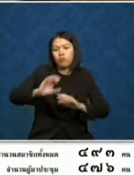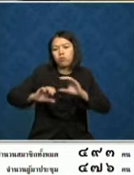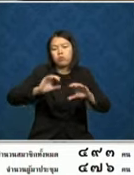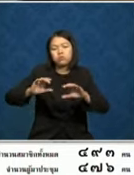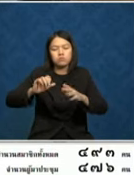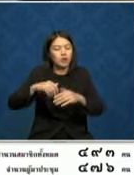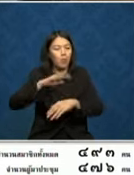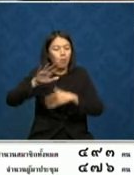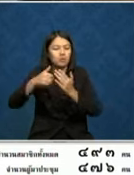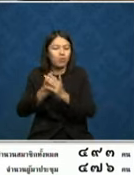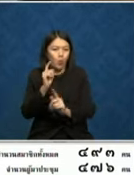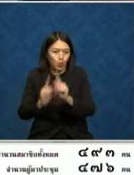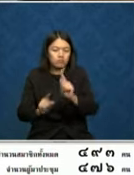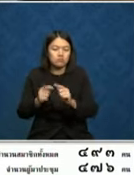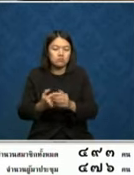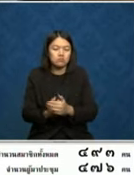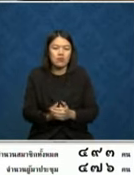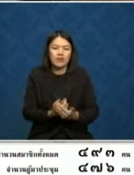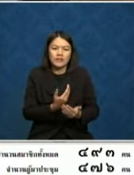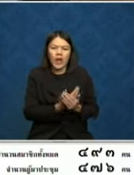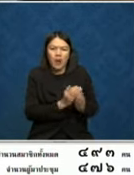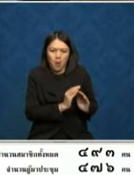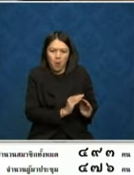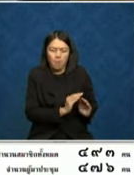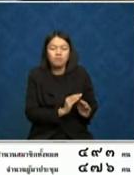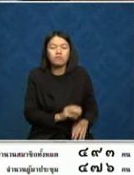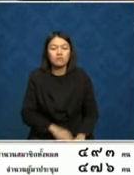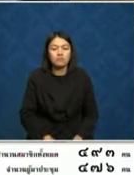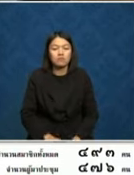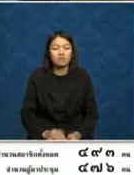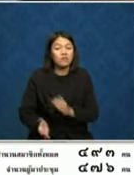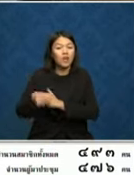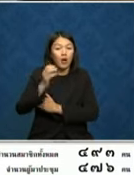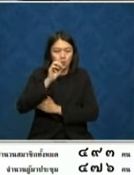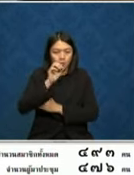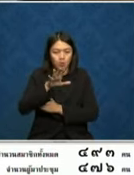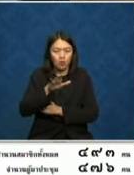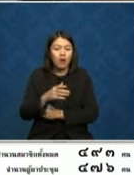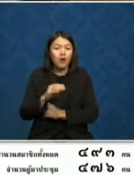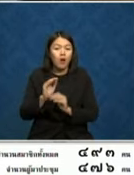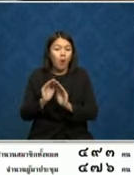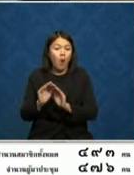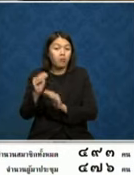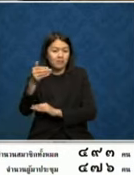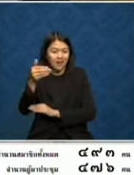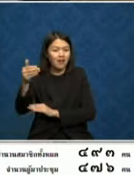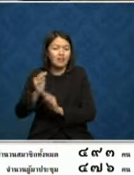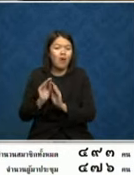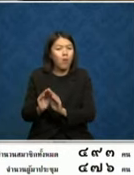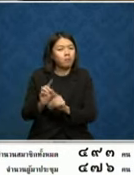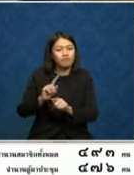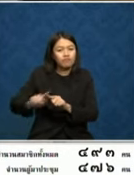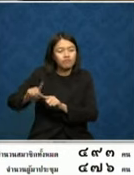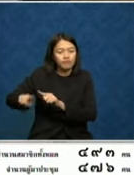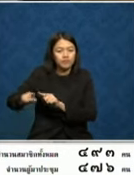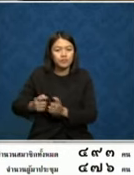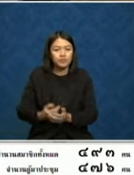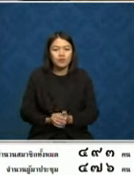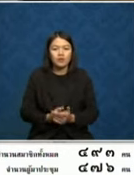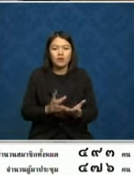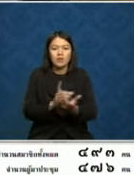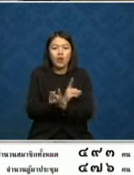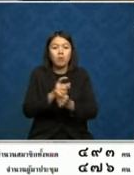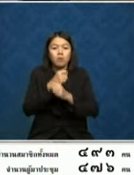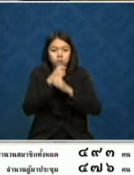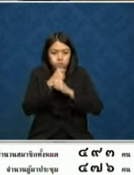ครับการออมอย่างที่ผมพูดเมื่อเช้านี้การออมแห่งชาติการออมทุกรูปแบบเพื่อรองรับสังคมผู้สูง